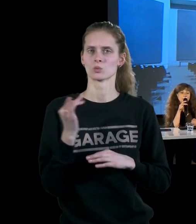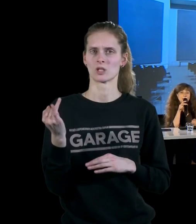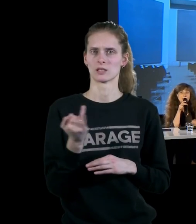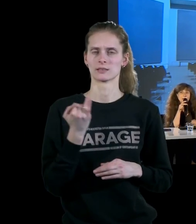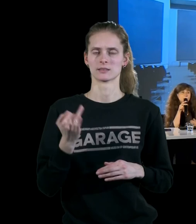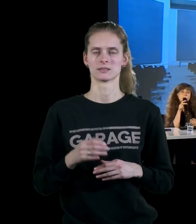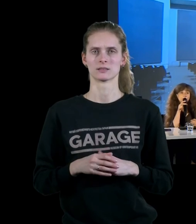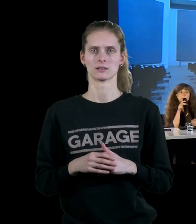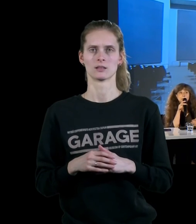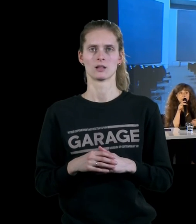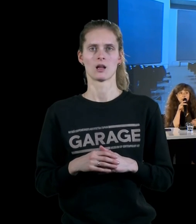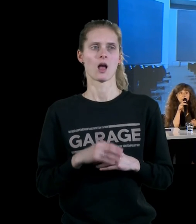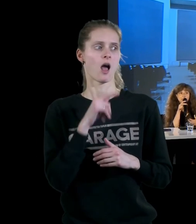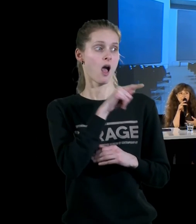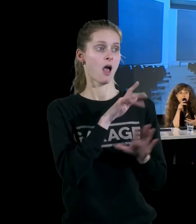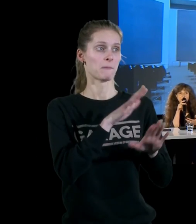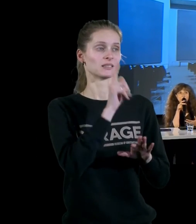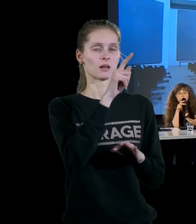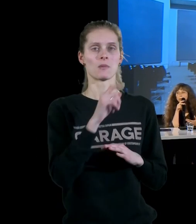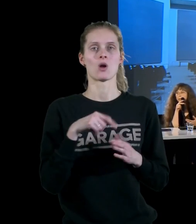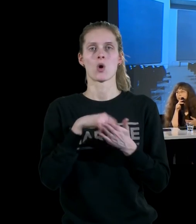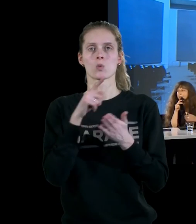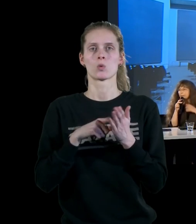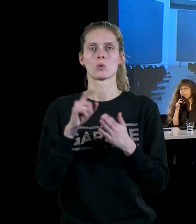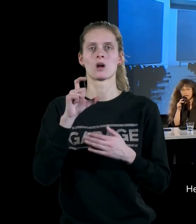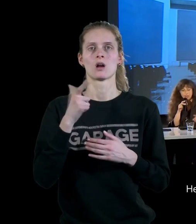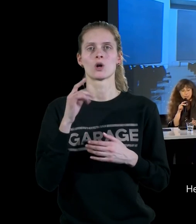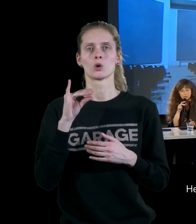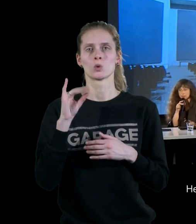жизни города Хьюстона, где это все построено.